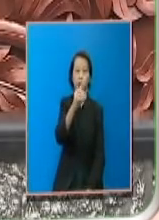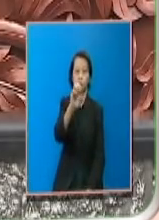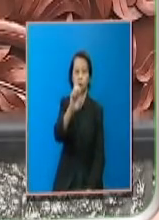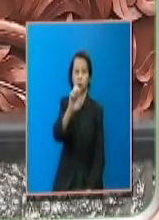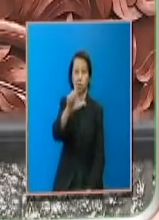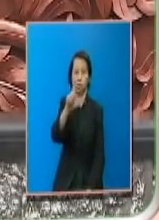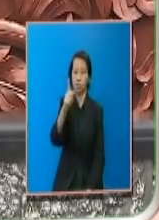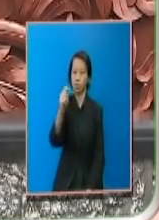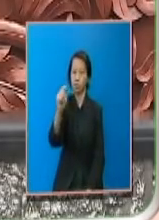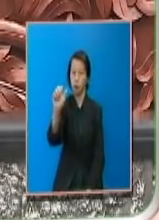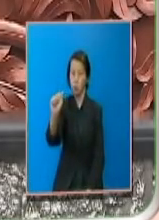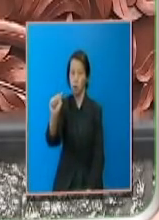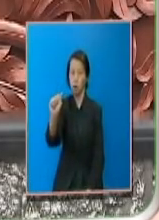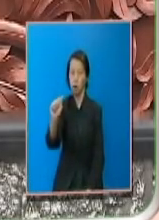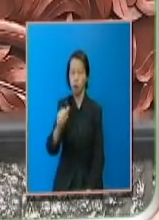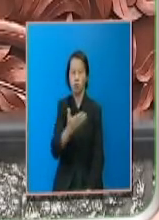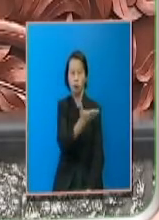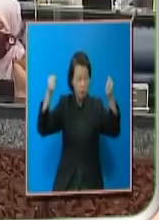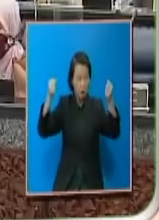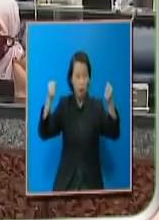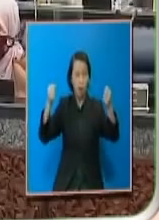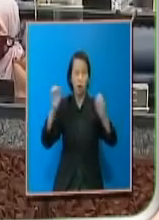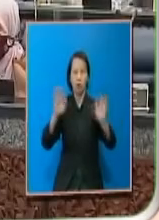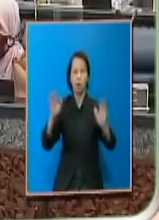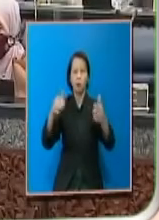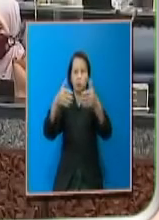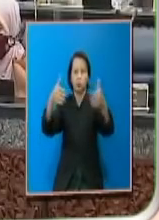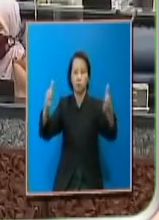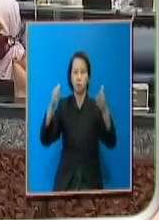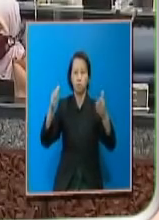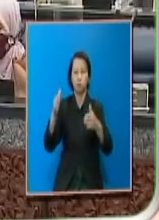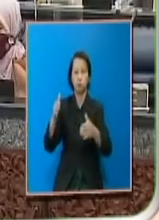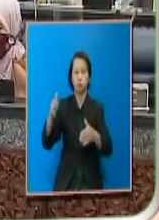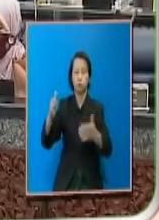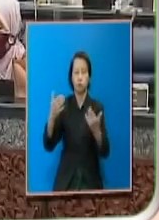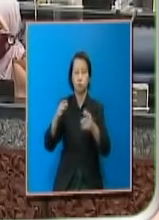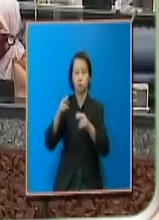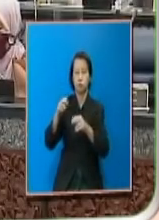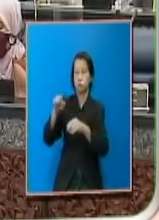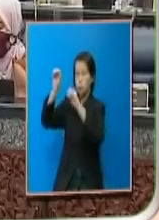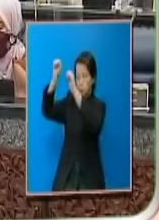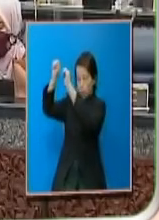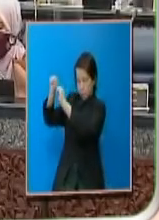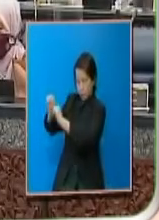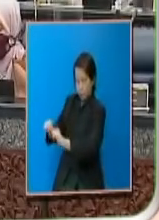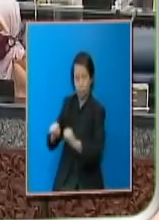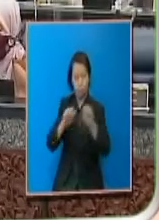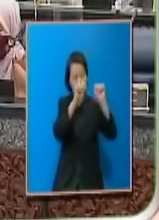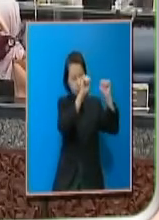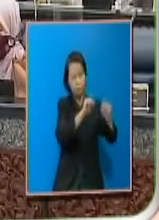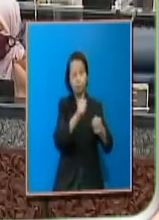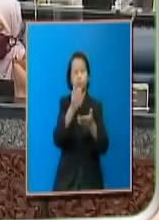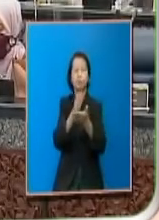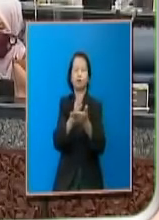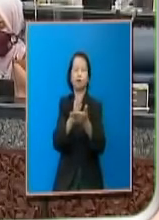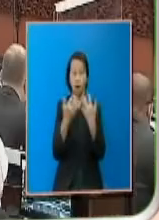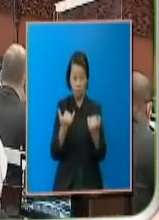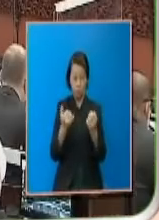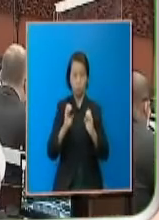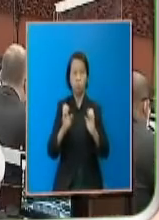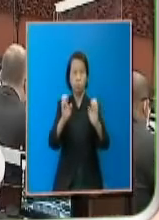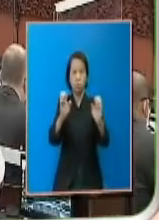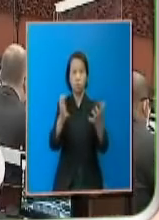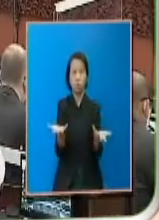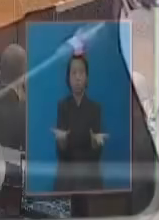穆尤丁政府误导国会，引发了朝野人士一片哗然，纷纷指控呢穆尤丁是叛国，要求他应该